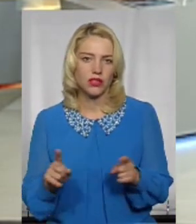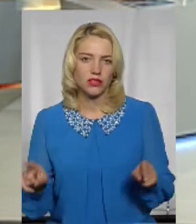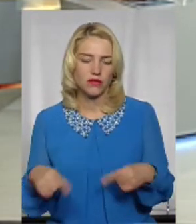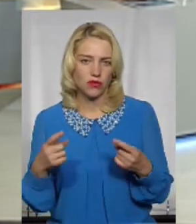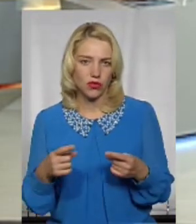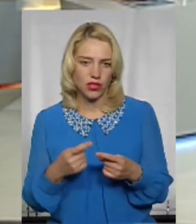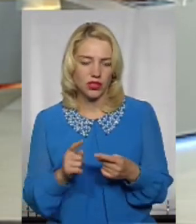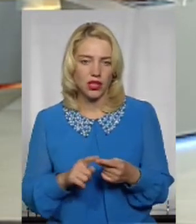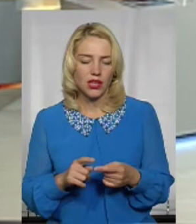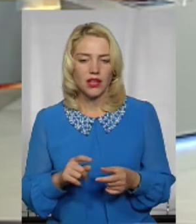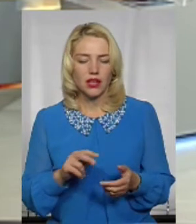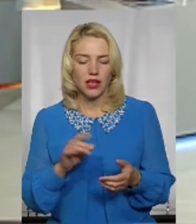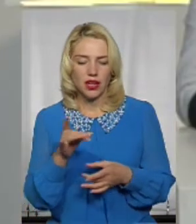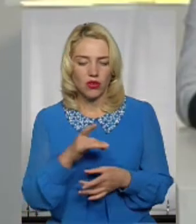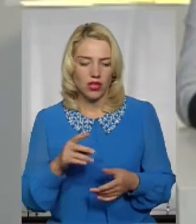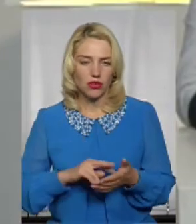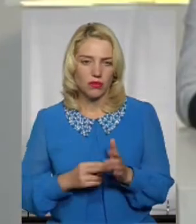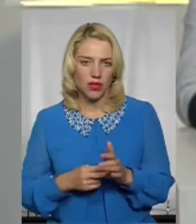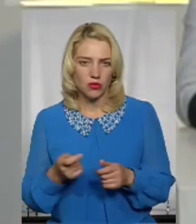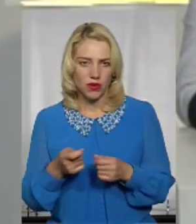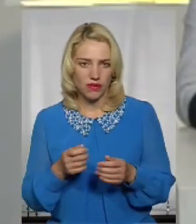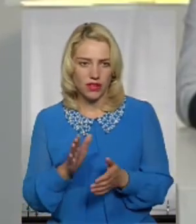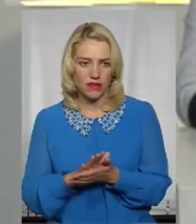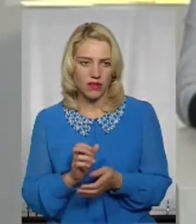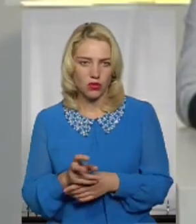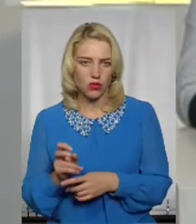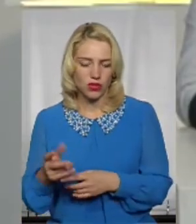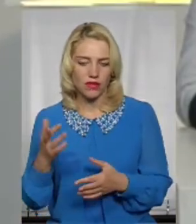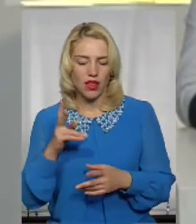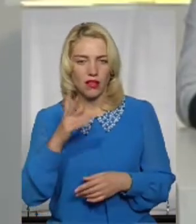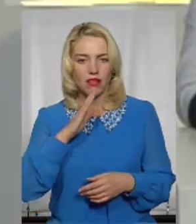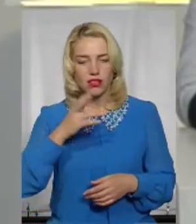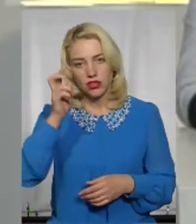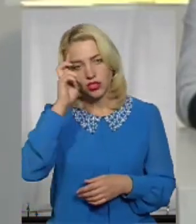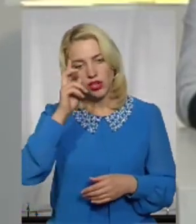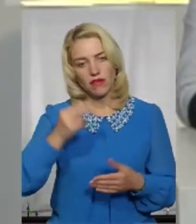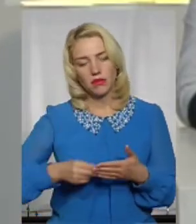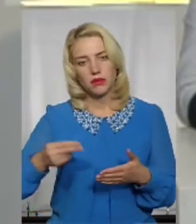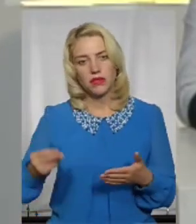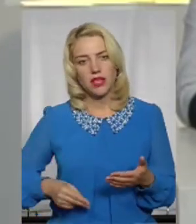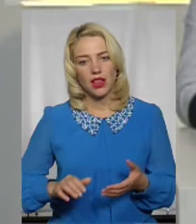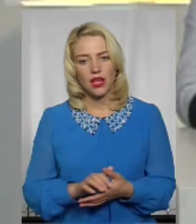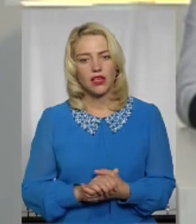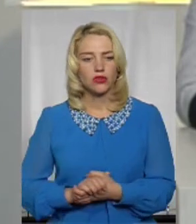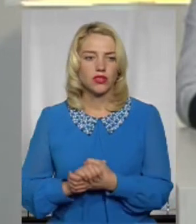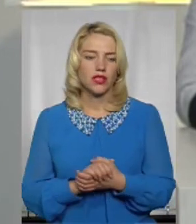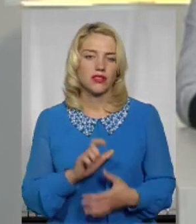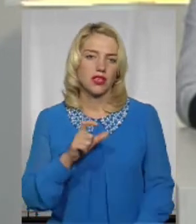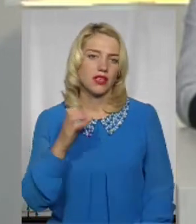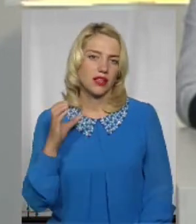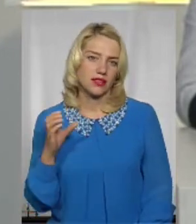створення регіонального плану управління відходами. Так як наша держава підписала асоціацію з